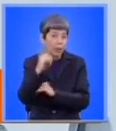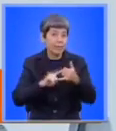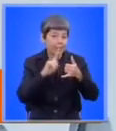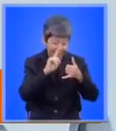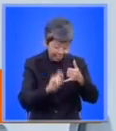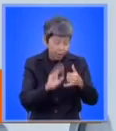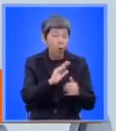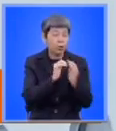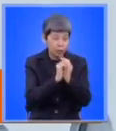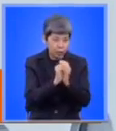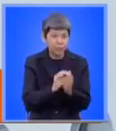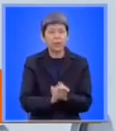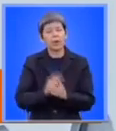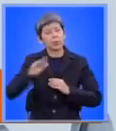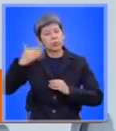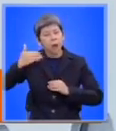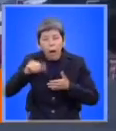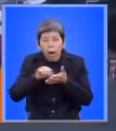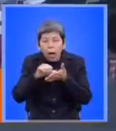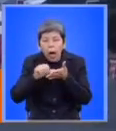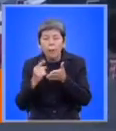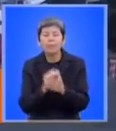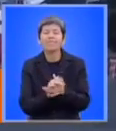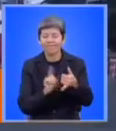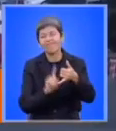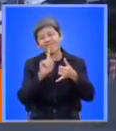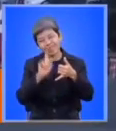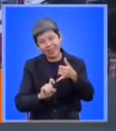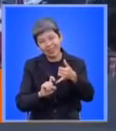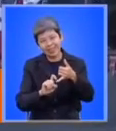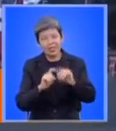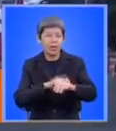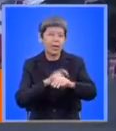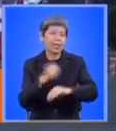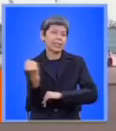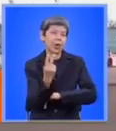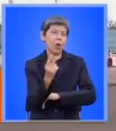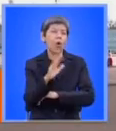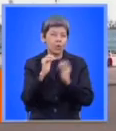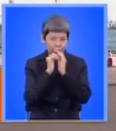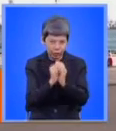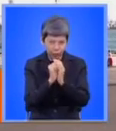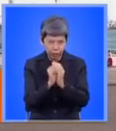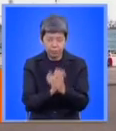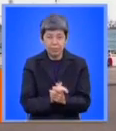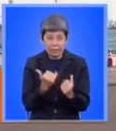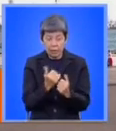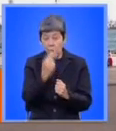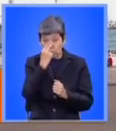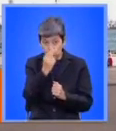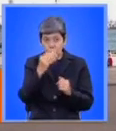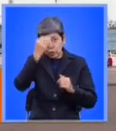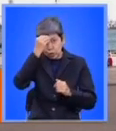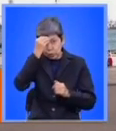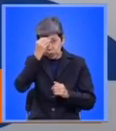เวลาท้องถิ่นแต่ต่อมาก็แก้ไขบอกว่าจริงๆแล้วเนี่ยท่านเสียชีวิตช่วง 2:00 ตามเวลาท้องถิ่นนะคราวนี้ข้ามไปดูที่ญี่ปุ่